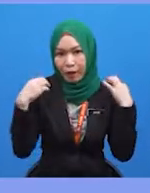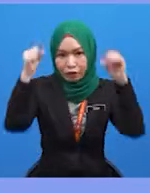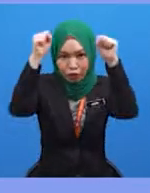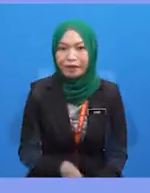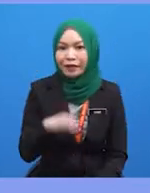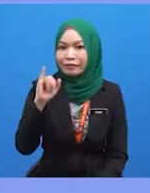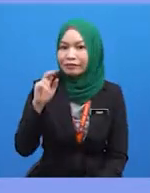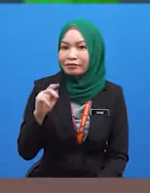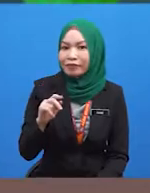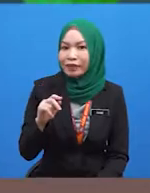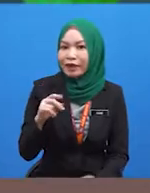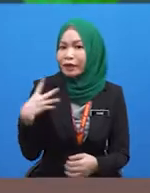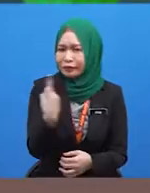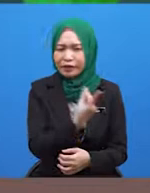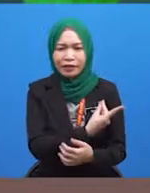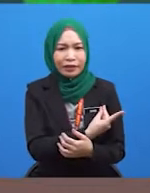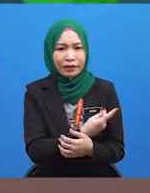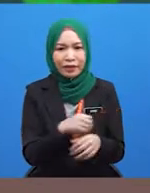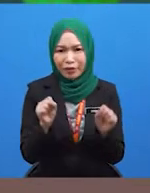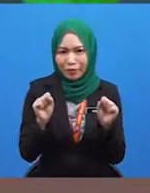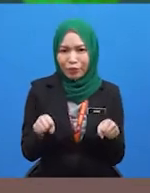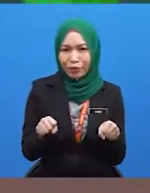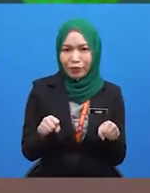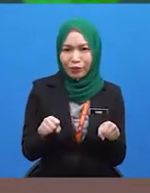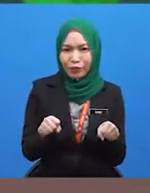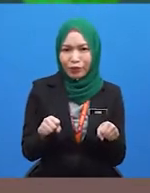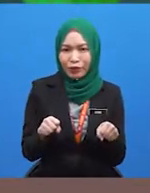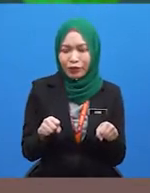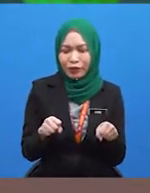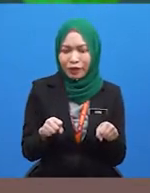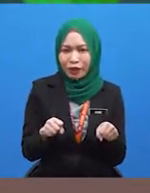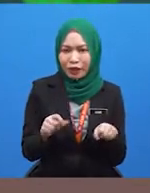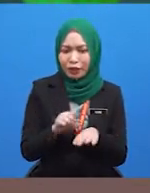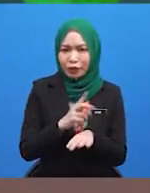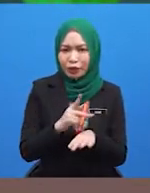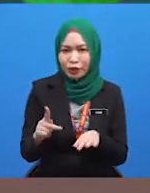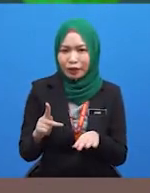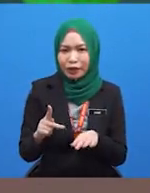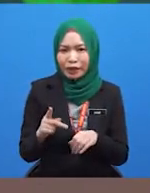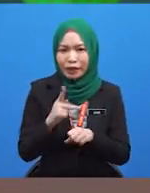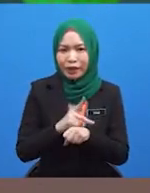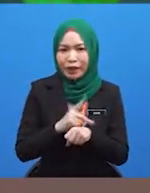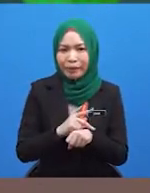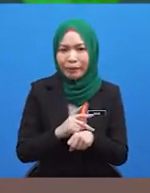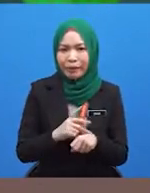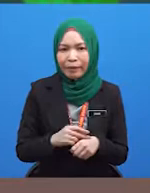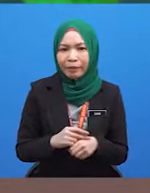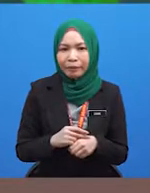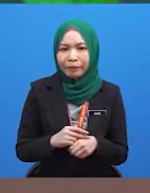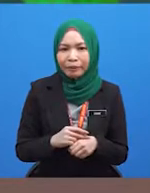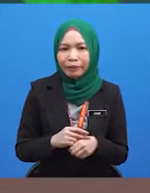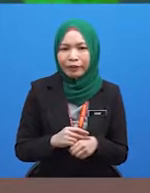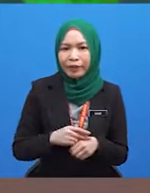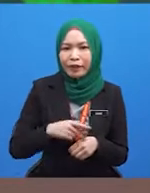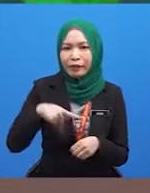Cik Wan, kita boleh ke menggunakan khidmat profesional atau jururunding untuk